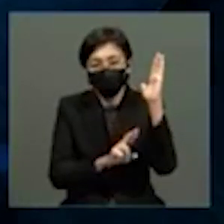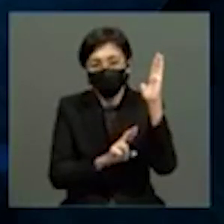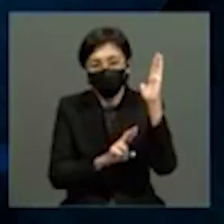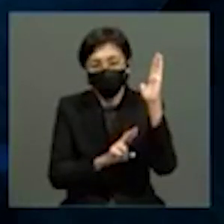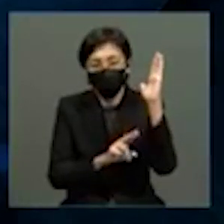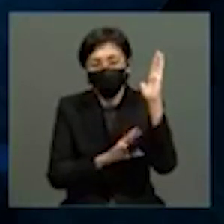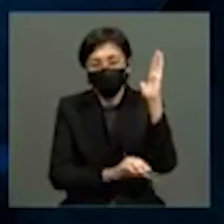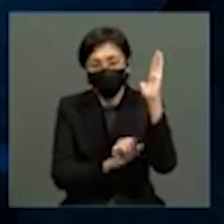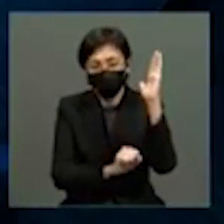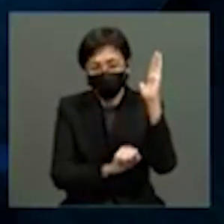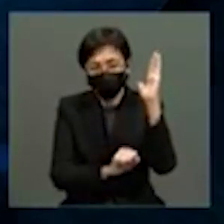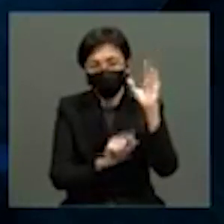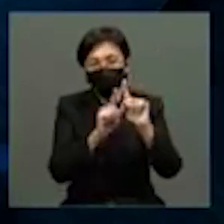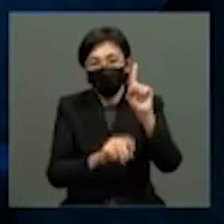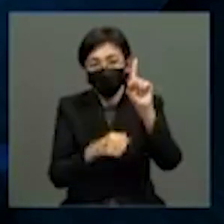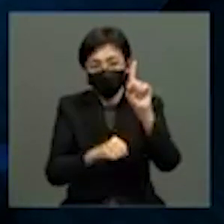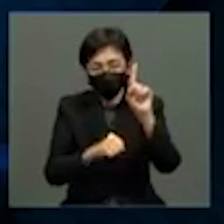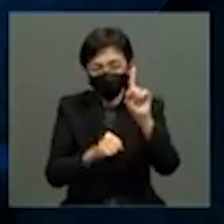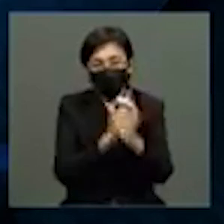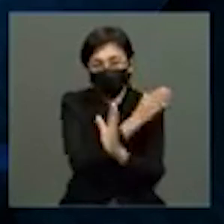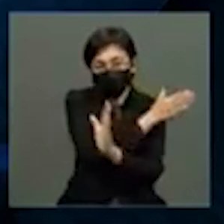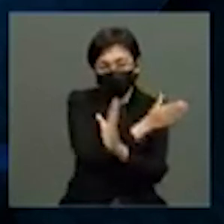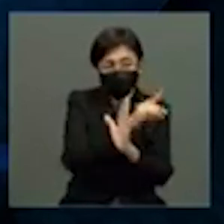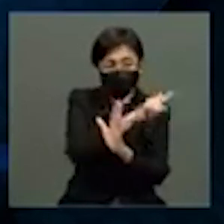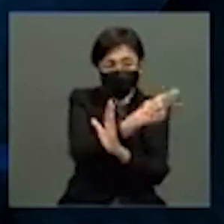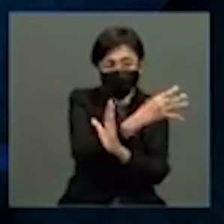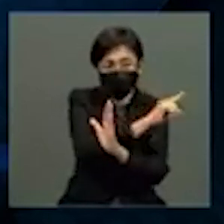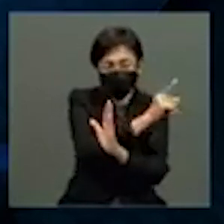านีและสงขลานะครับมาดู